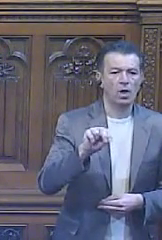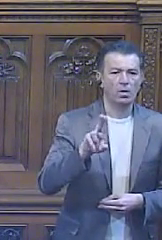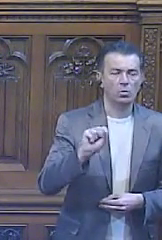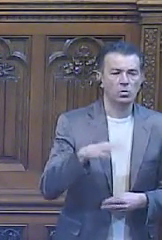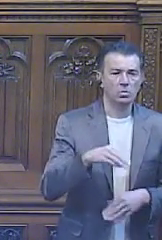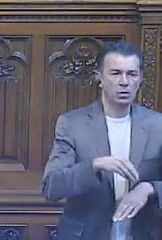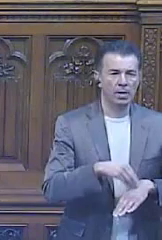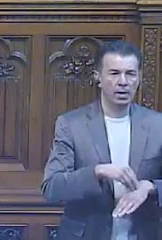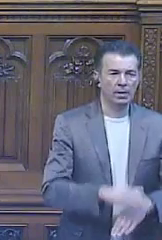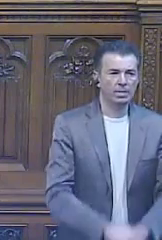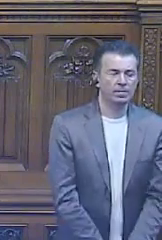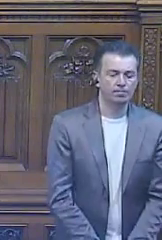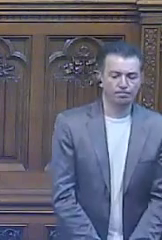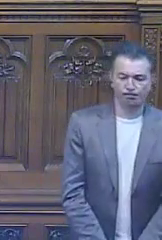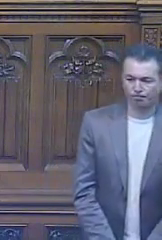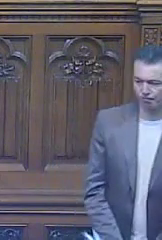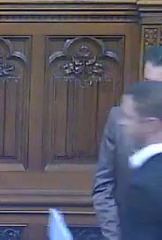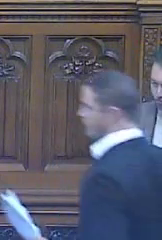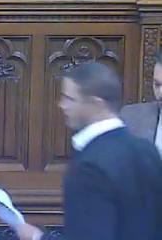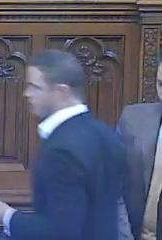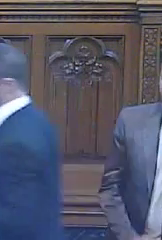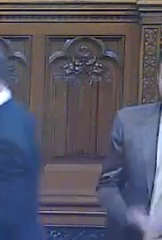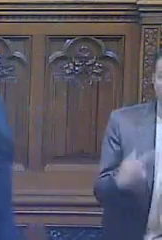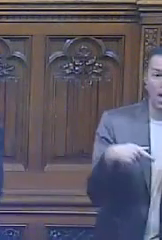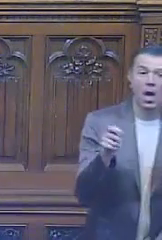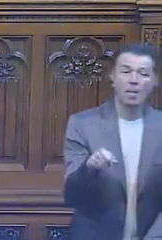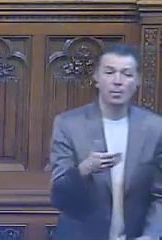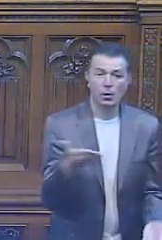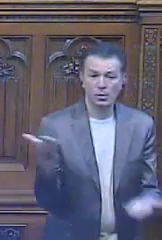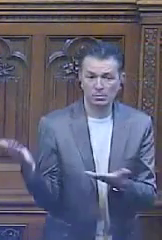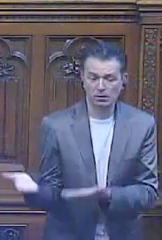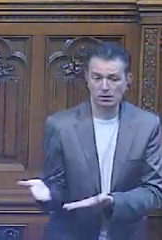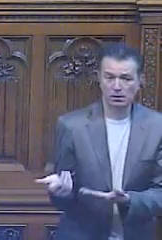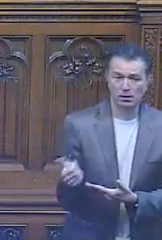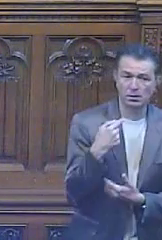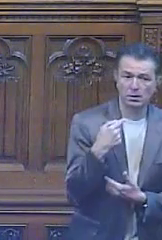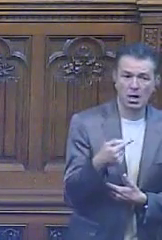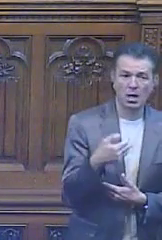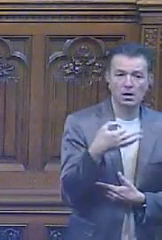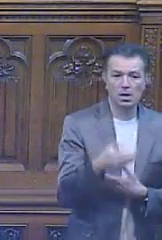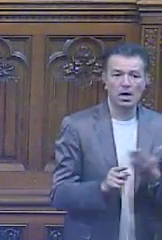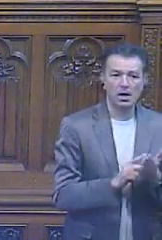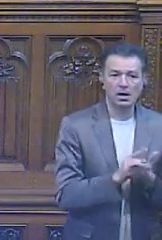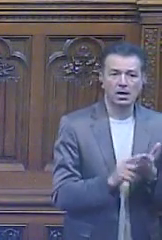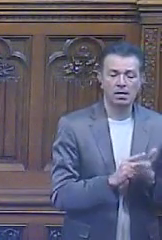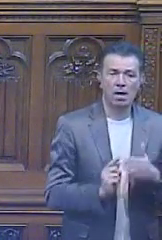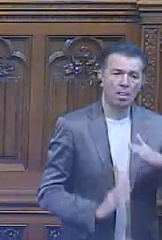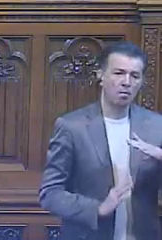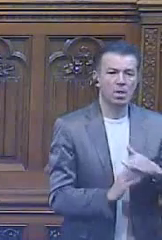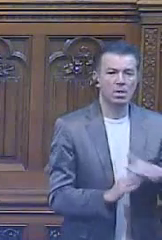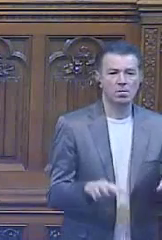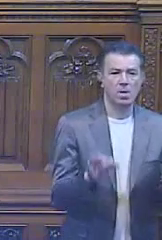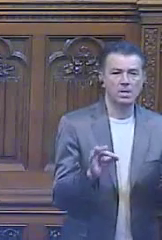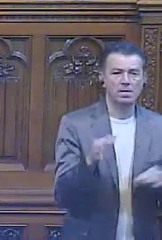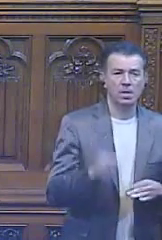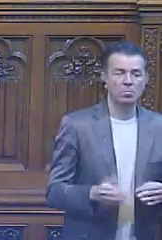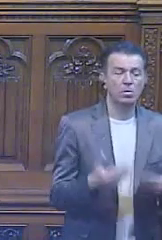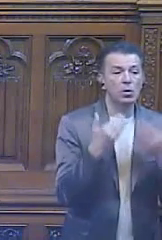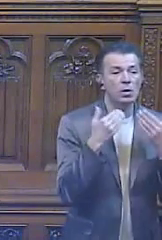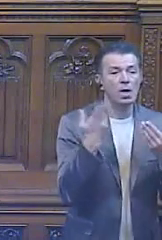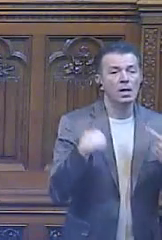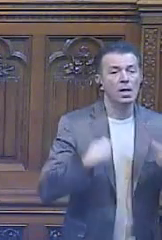gemeldet. Herr Abgeordneter, ich darf Ihnen das Wort erteilen und darf bemerken, dass die Redezeit auf 10 Minuten beschränkt ist. Danke,